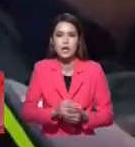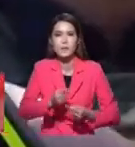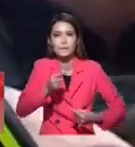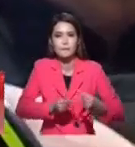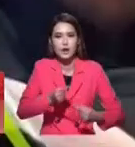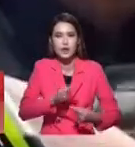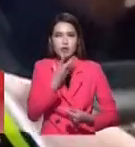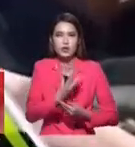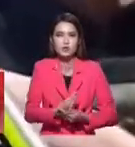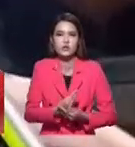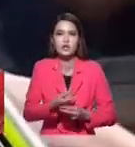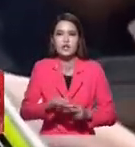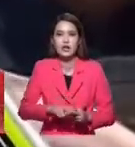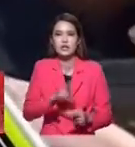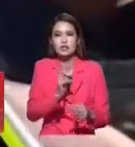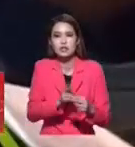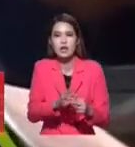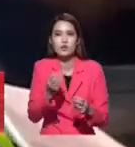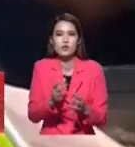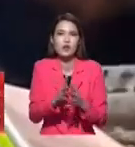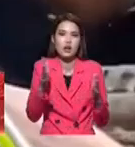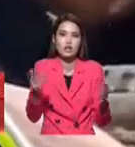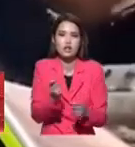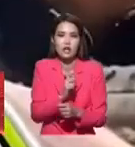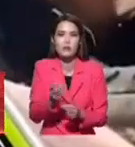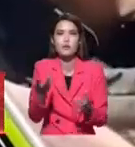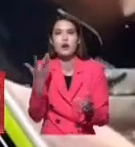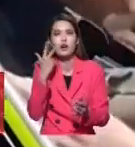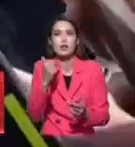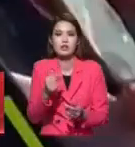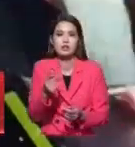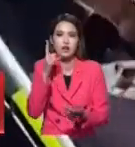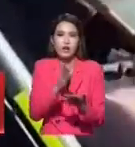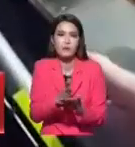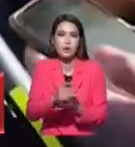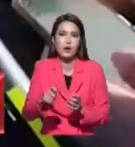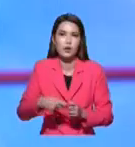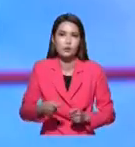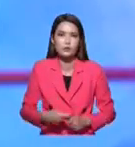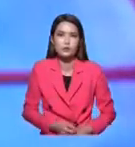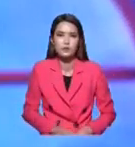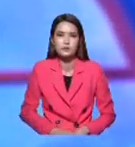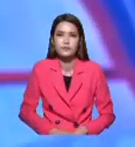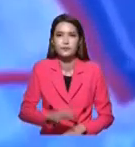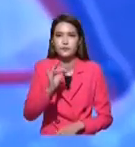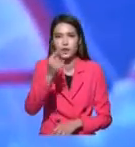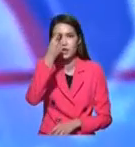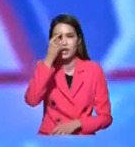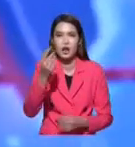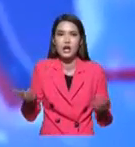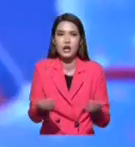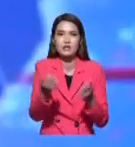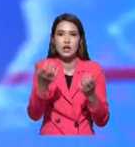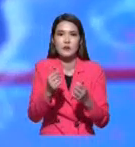против Хамаса. Это событие доказывает еще одну вещь, насколько важна политика распространения оружия. А в Индии